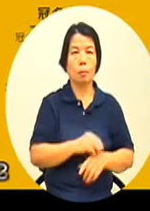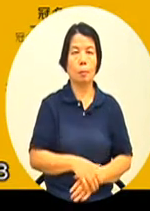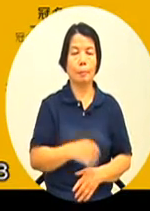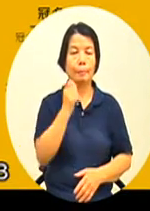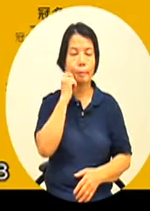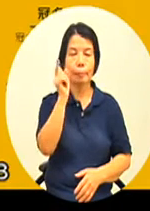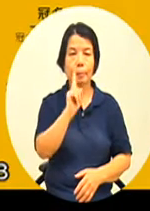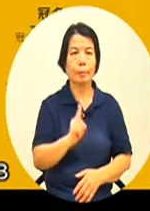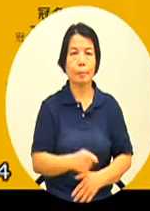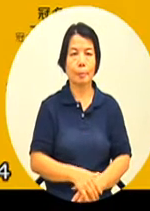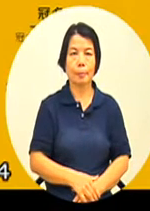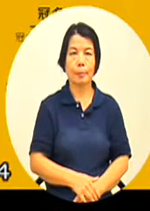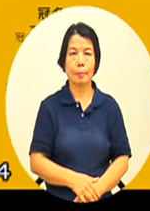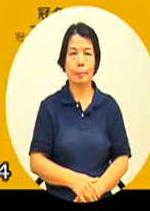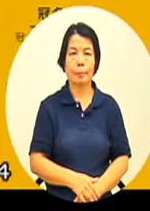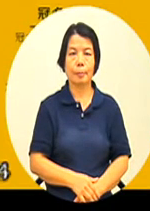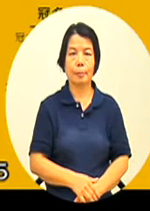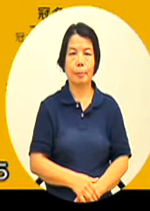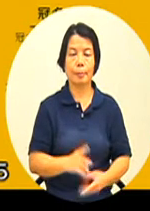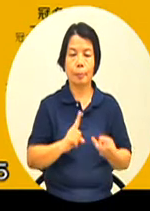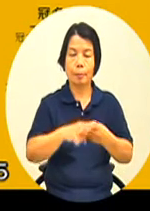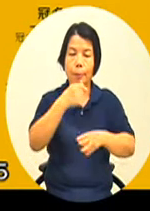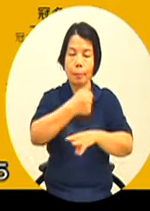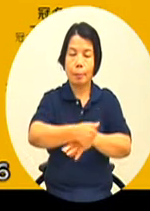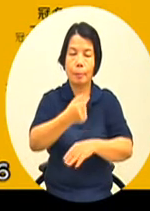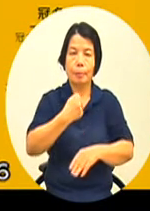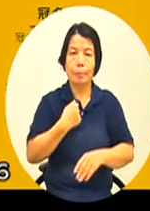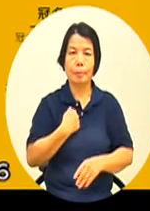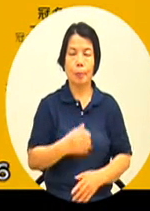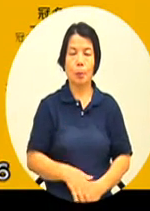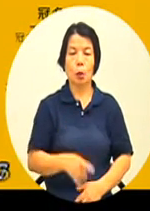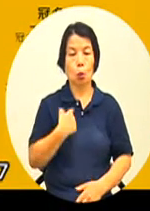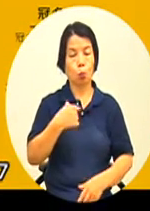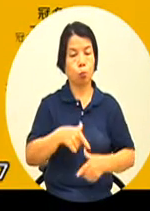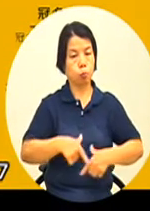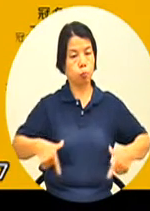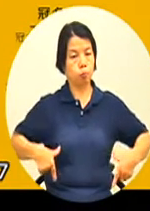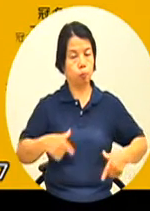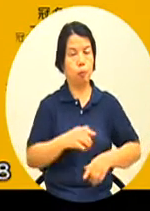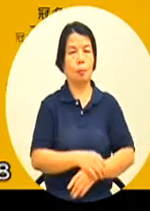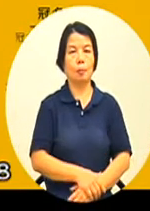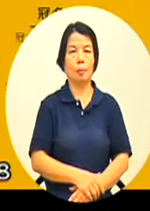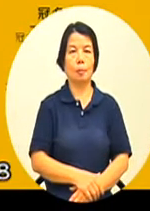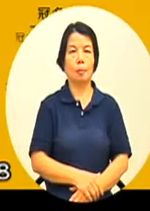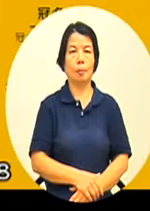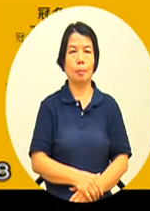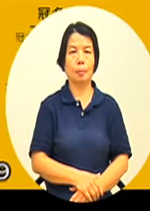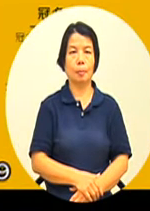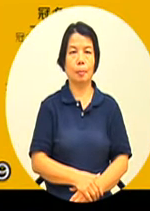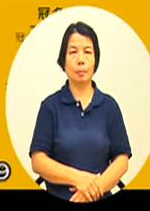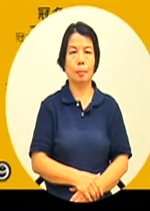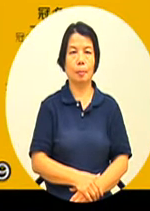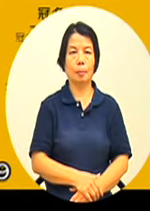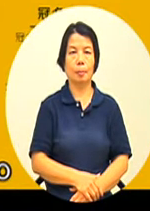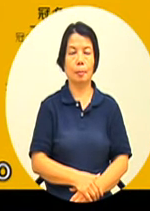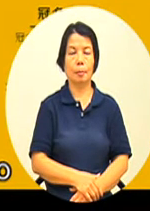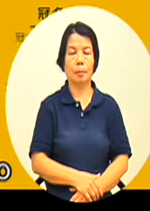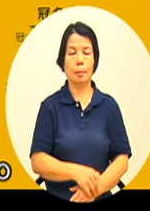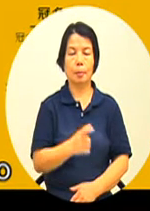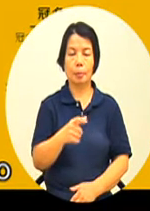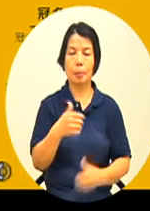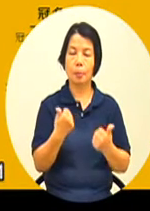里？朱先生也知道，我是属于敢讲话的议员嘛，但是这个议题，我